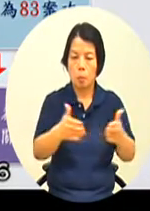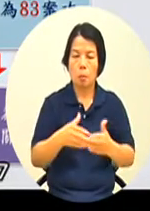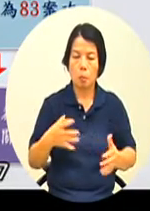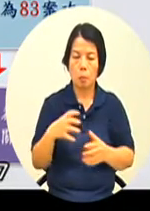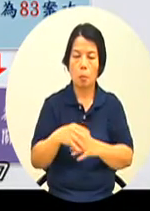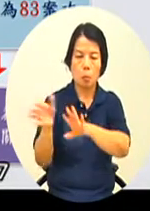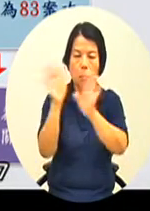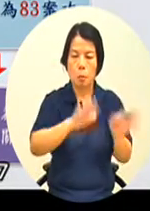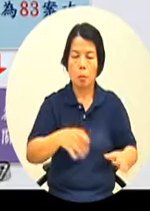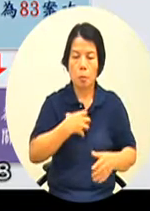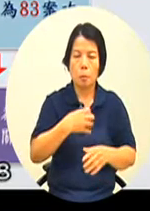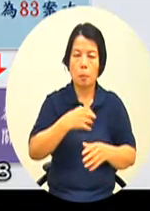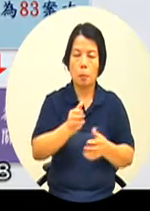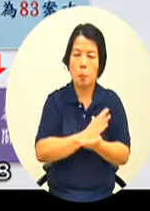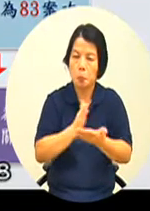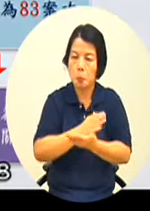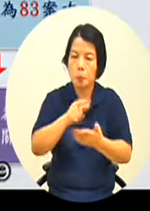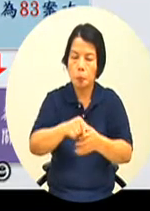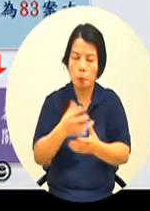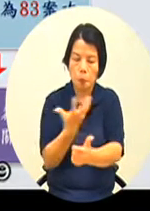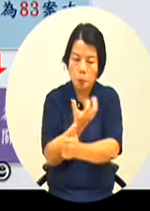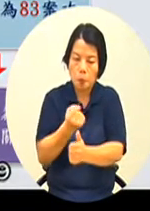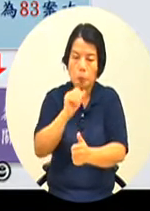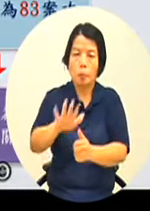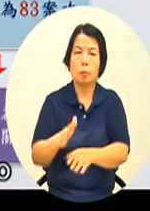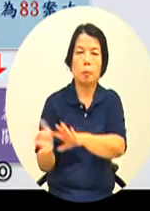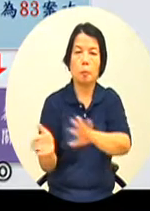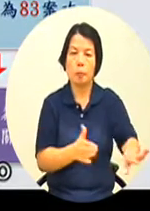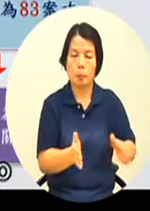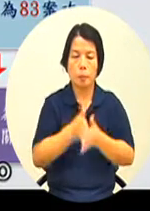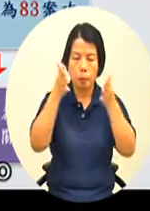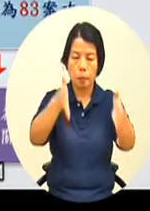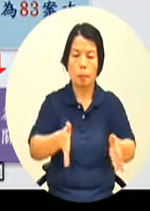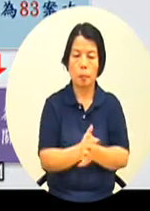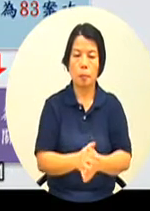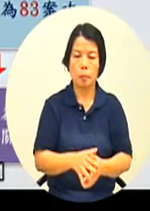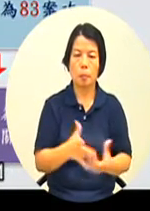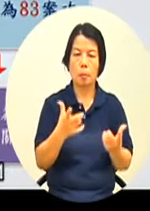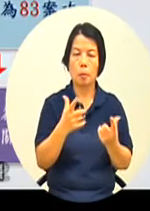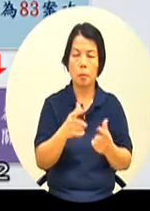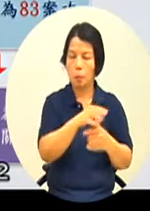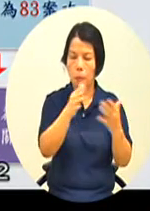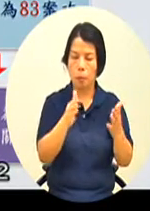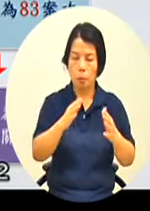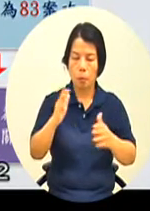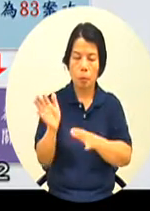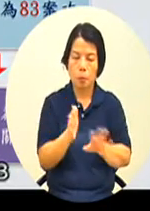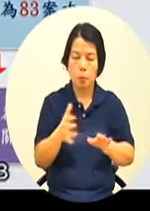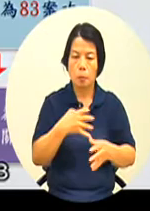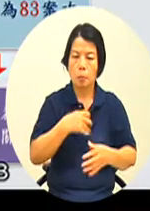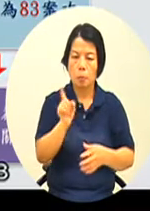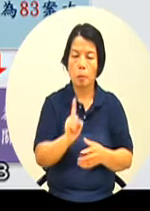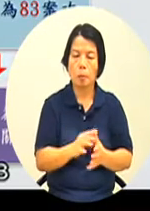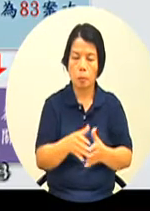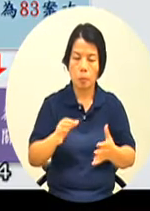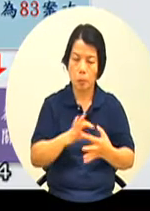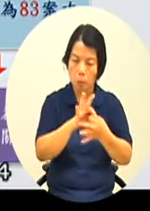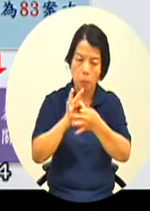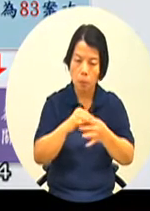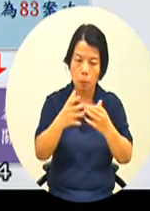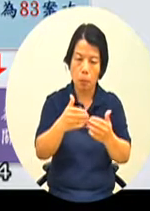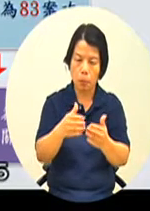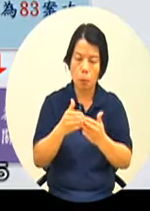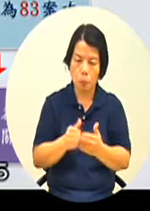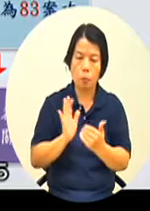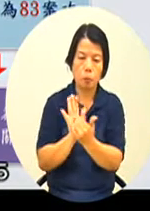估与管控。第二步，我们针对潜存违失的风险，来提出相关的防避新格的措